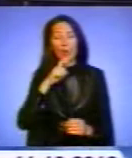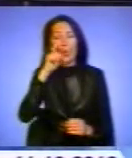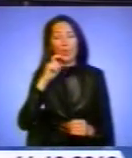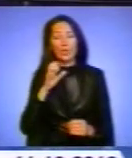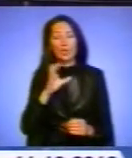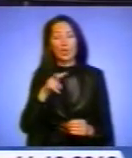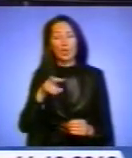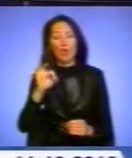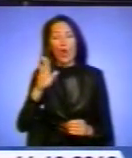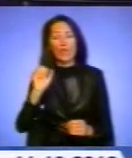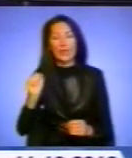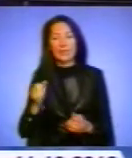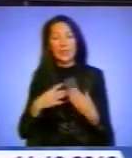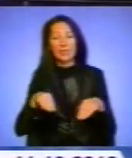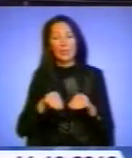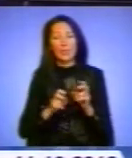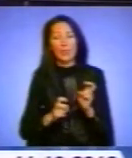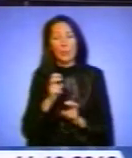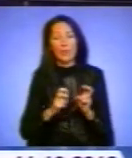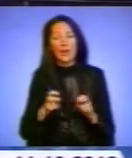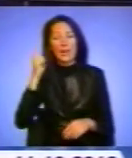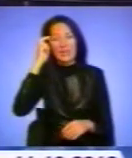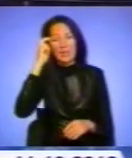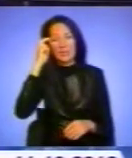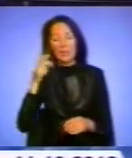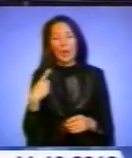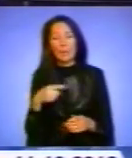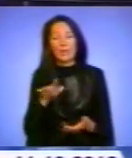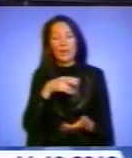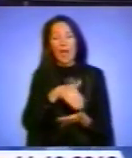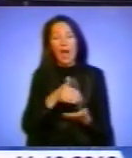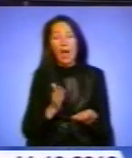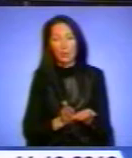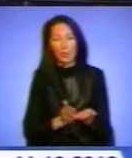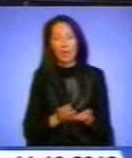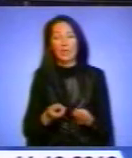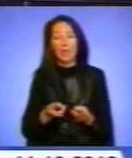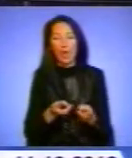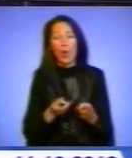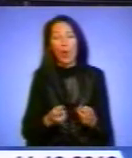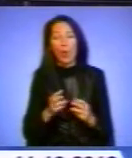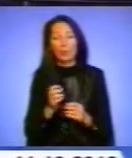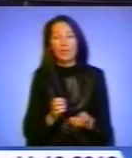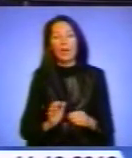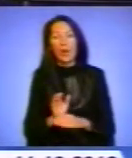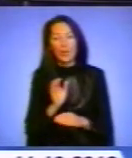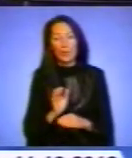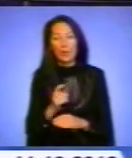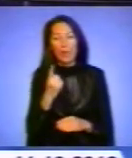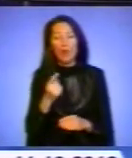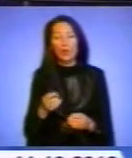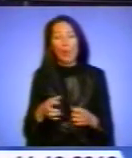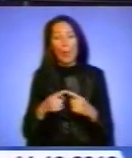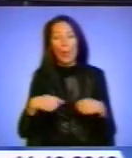Українсько-словенське спільне підприємство «Київський обласний хлібопекарський комплекс» випік першу порцію свіжого хліба. На відкритті комбінату